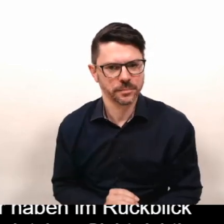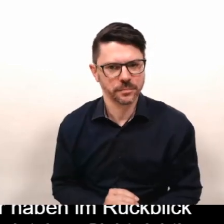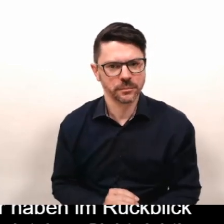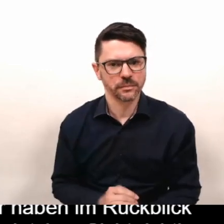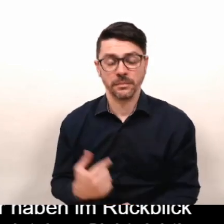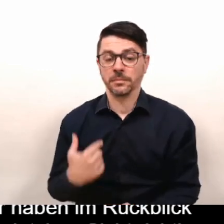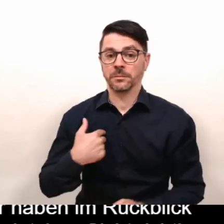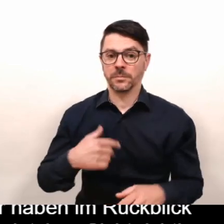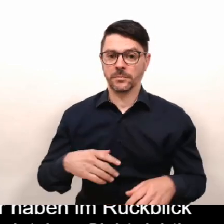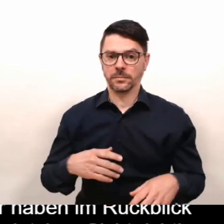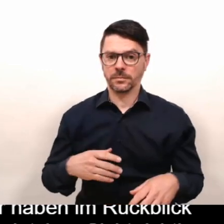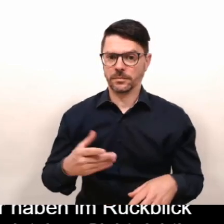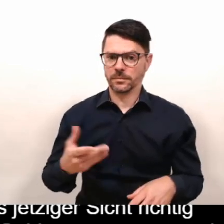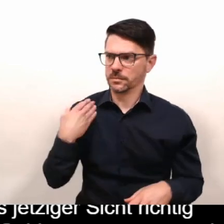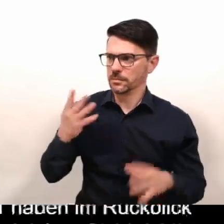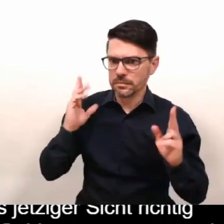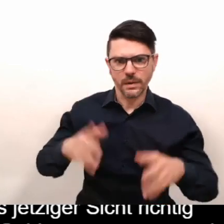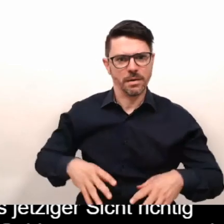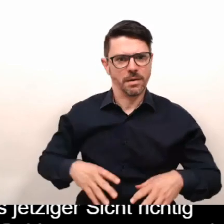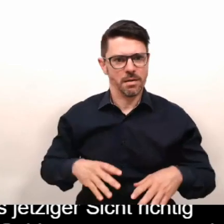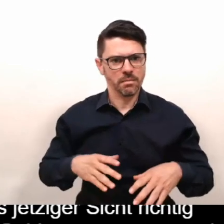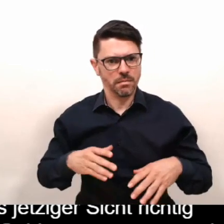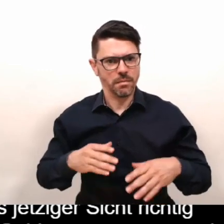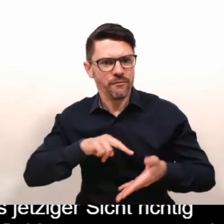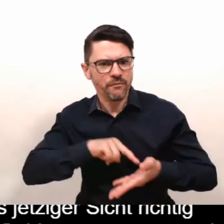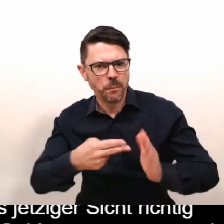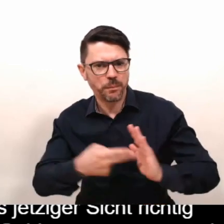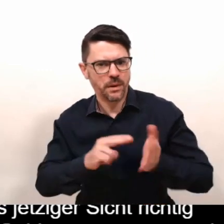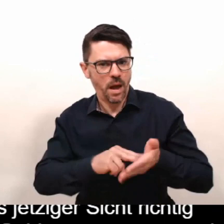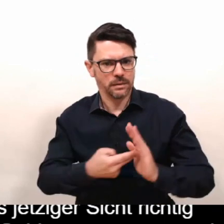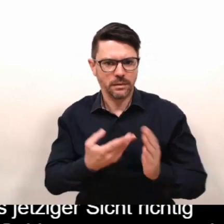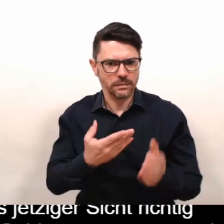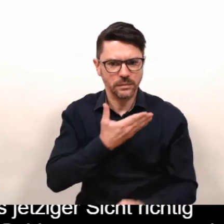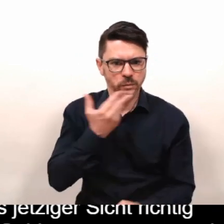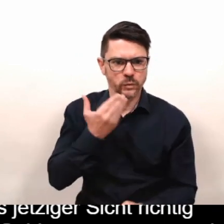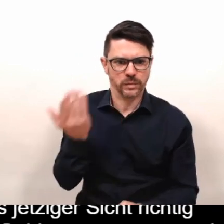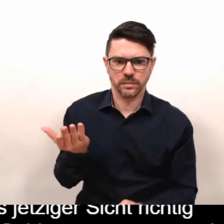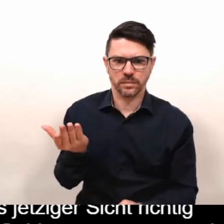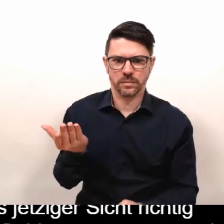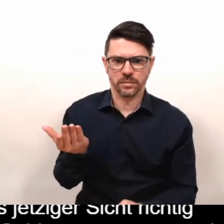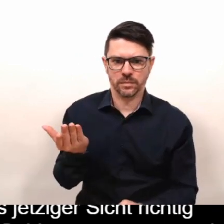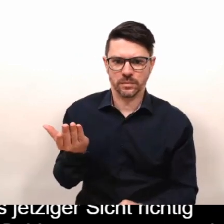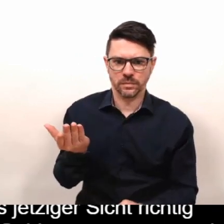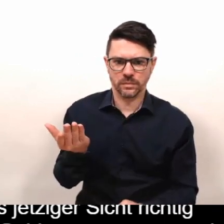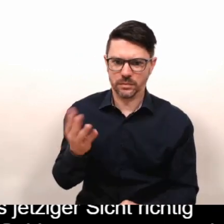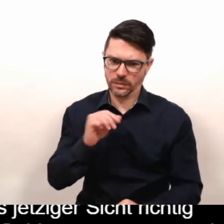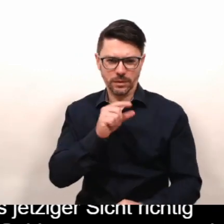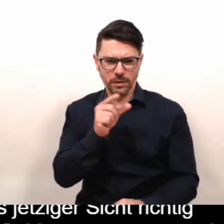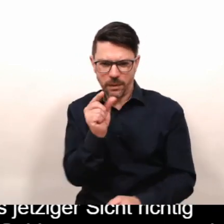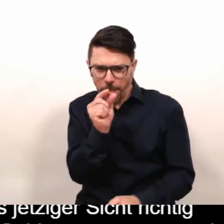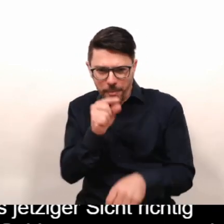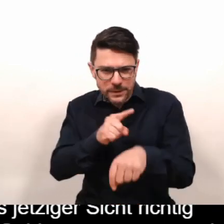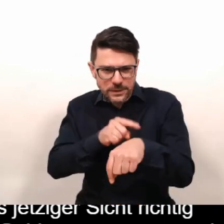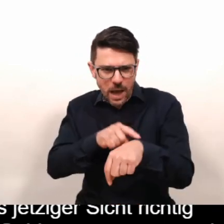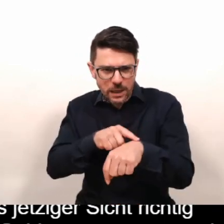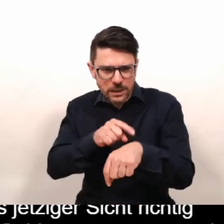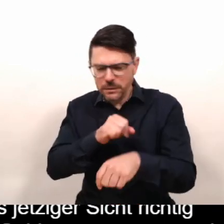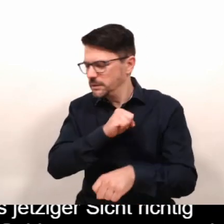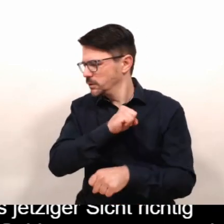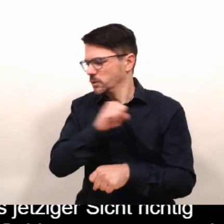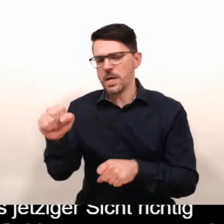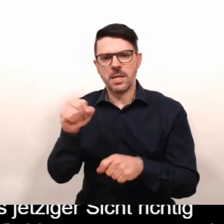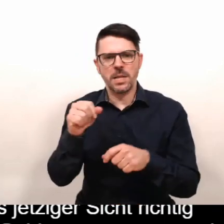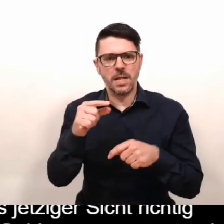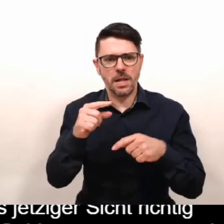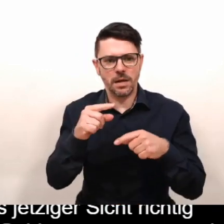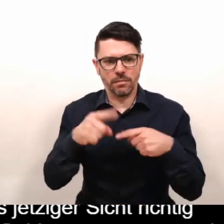kommt dann in 14 Tagen, wer politisch richtig gehandelt hat. Und jetzt nochmal zu den LFA-Programmen, die wir parallel